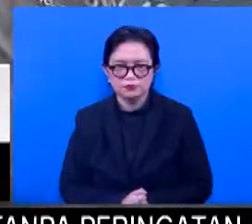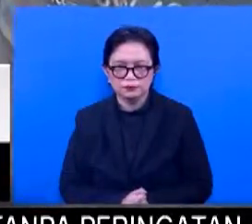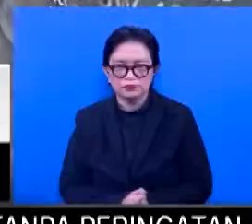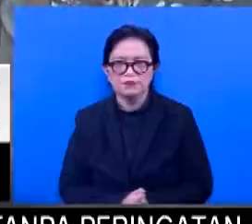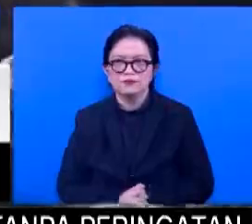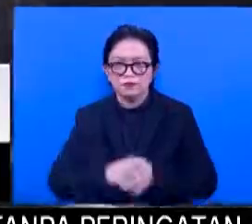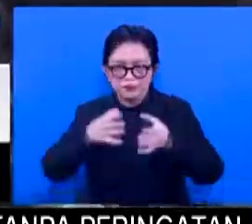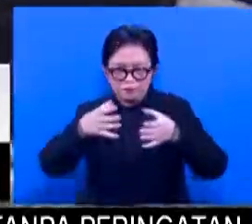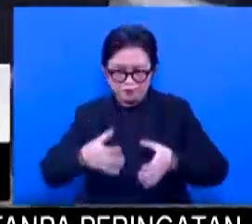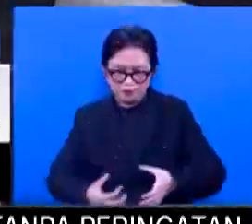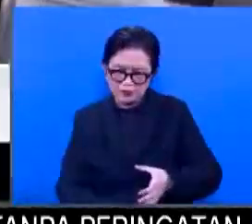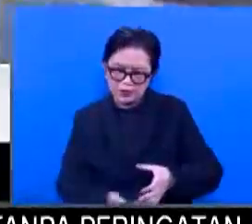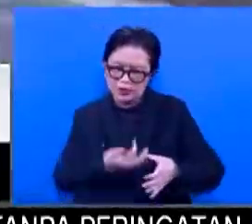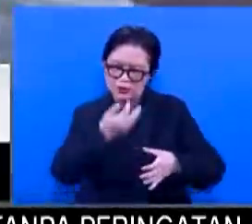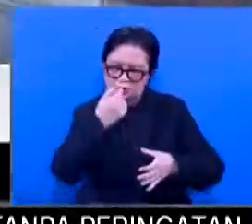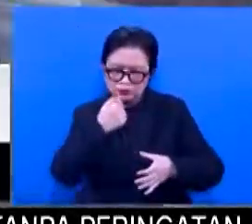Resiko arangnya.